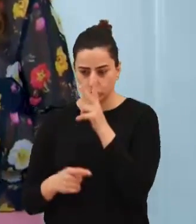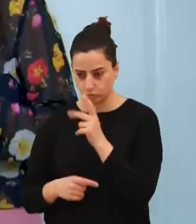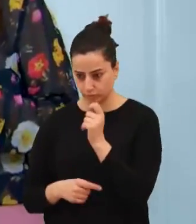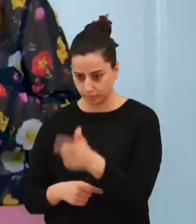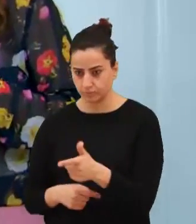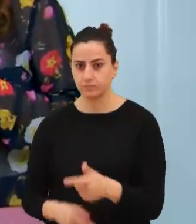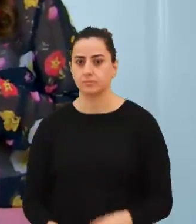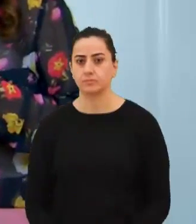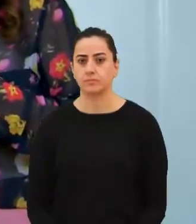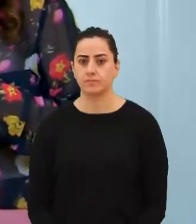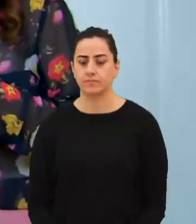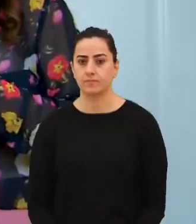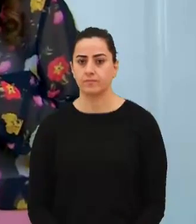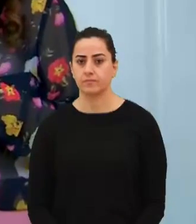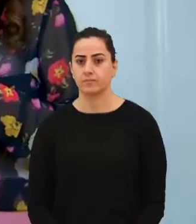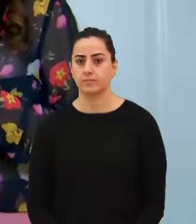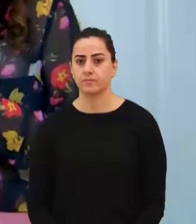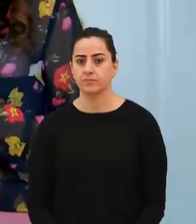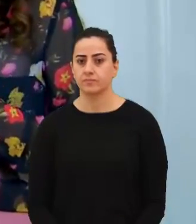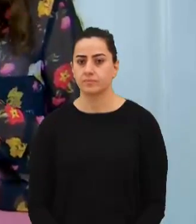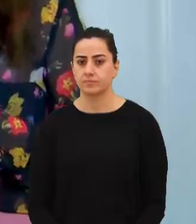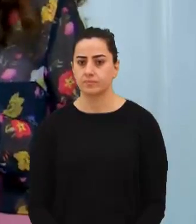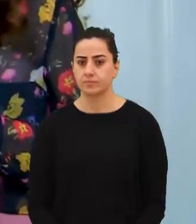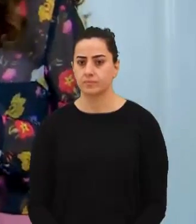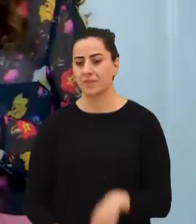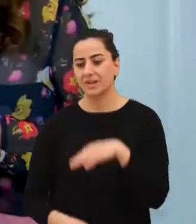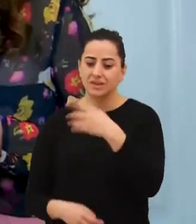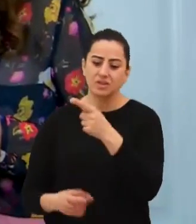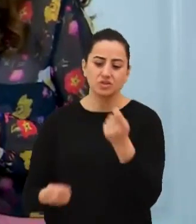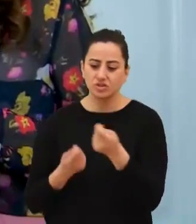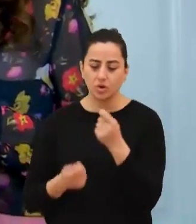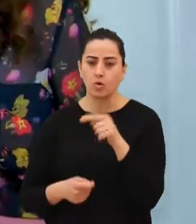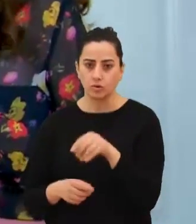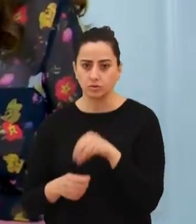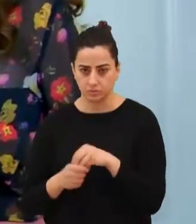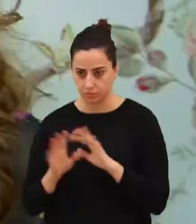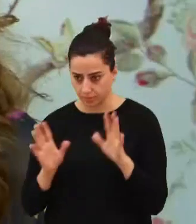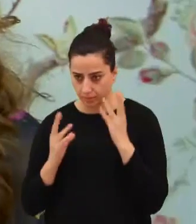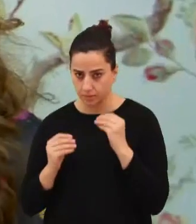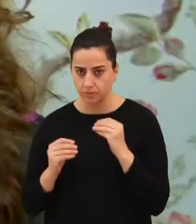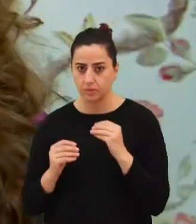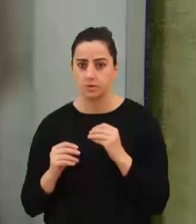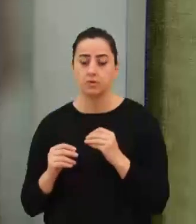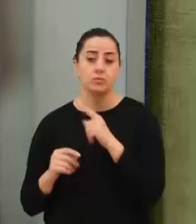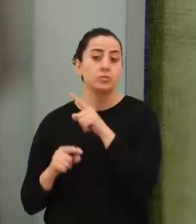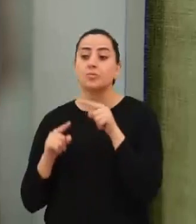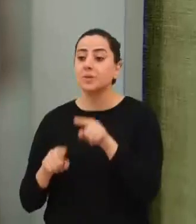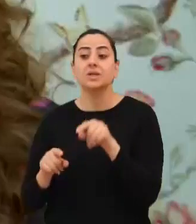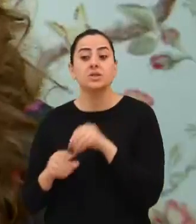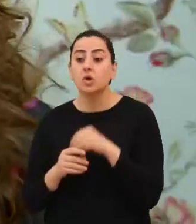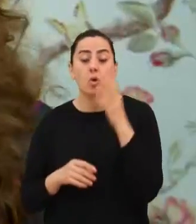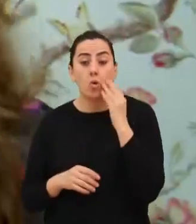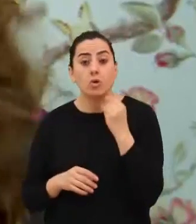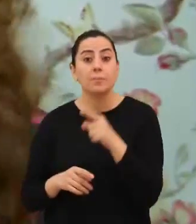Hı hı. Bu da diğer işler için. Tamam mı? Neyin peşinde olduğunu öğrenene